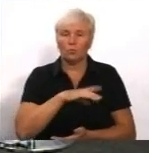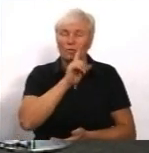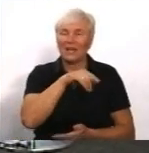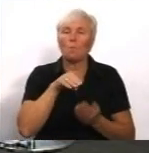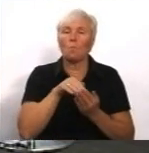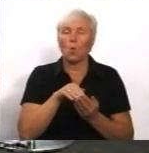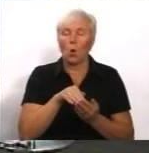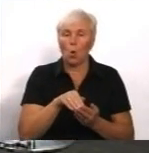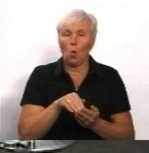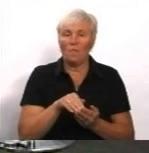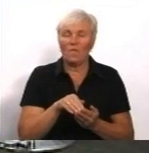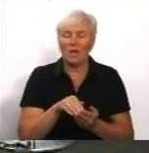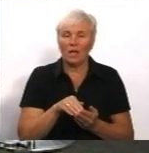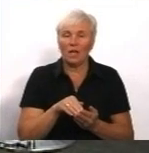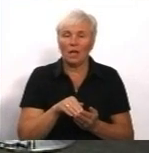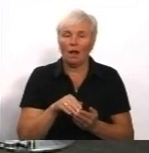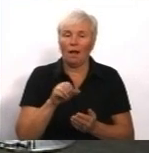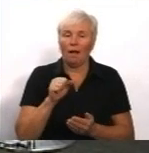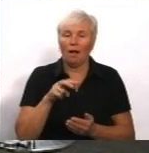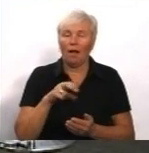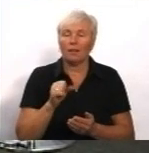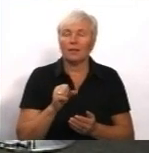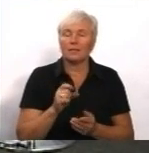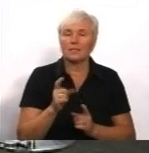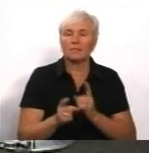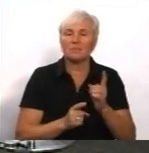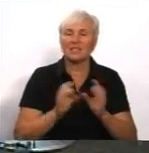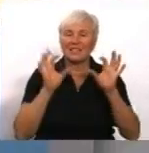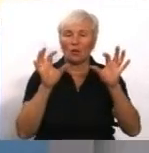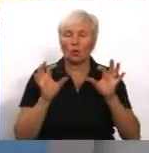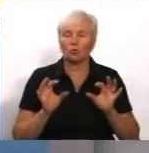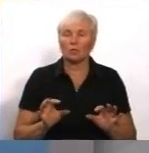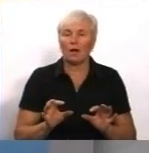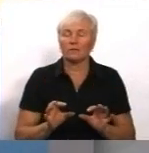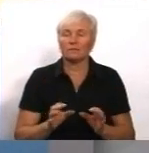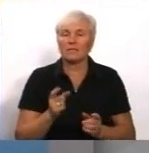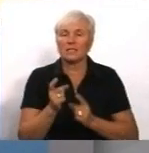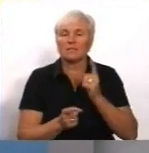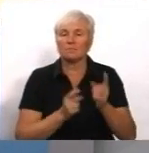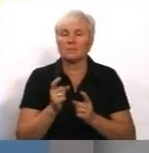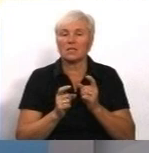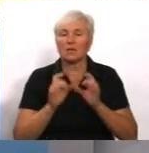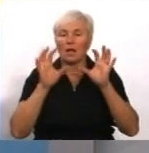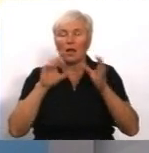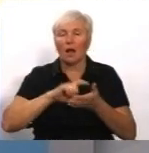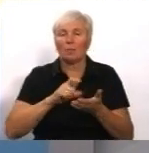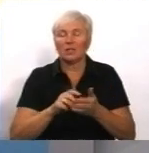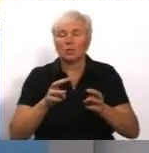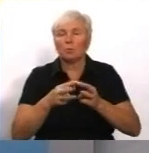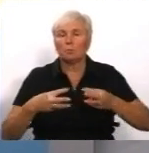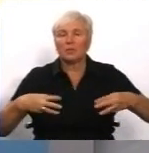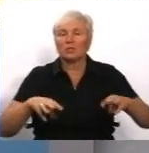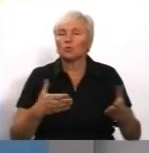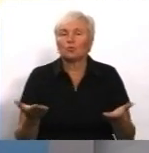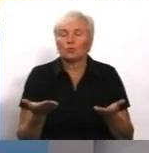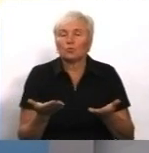Могилів-Подільському, але зміною законодавства, зміною там постанови Кабінету міністрів чомусь